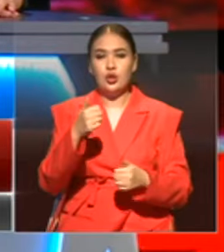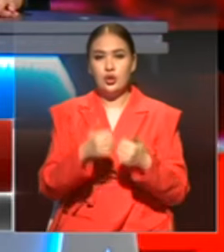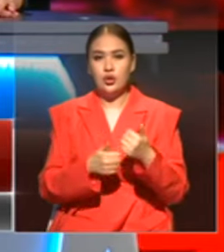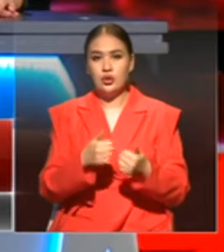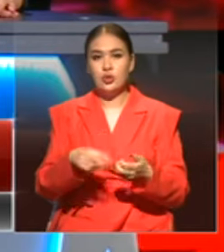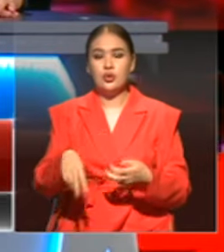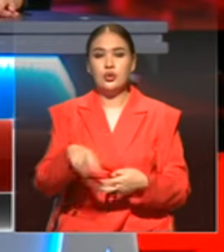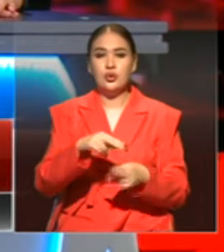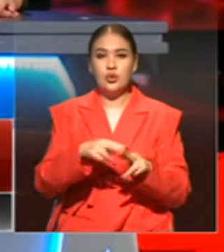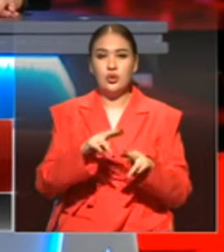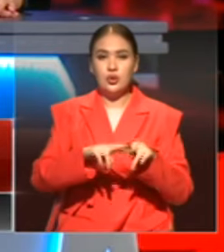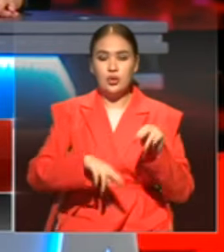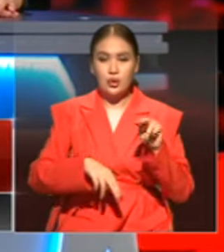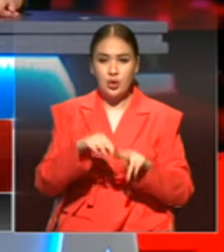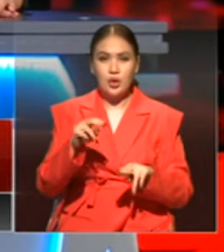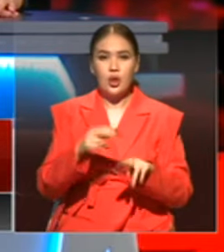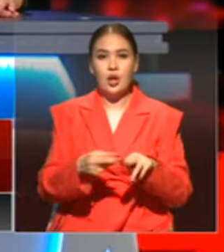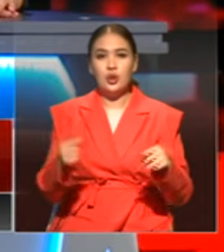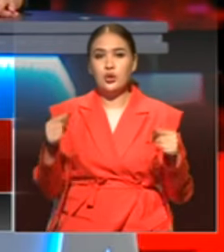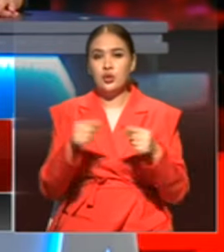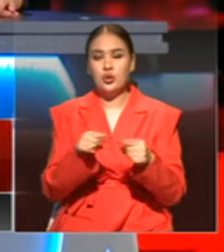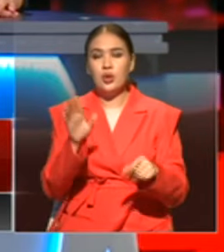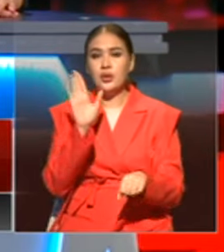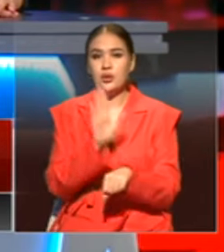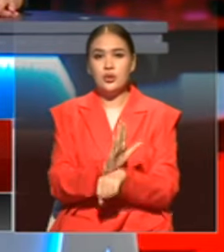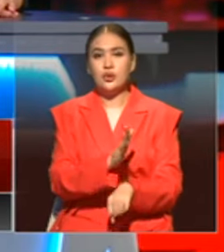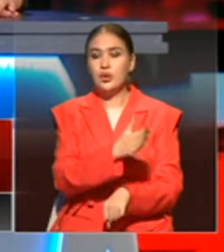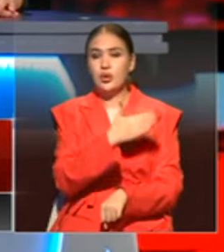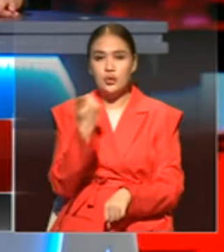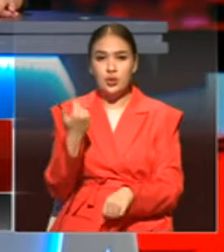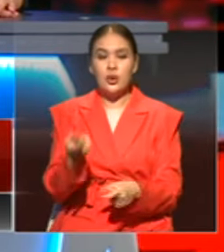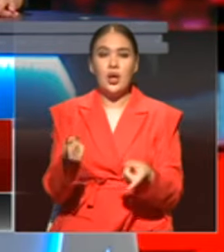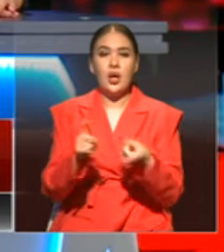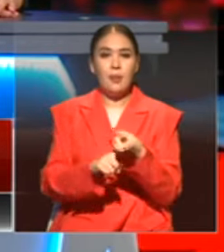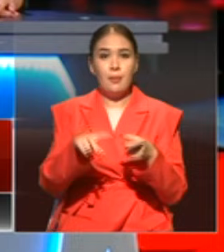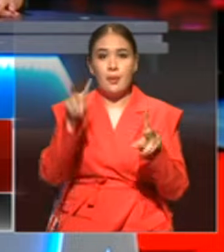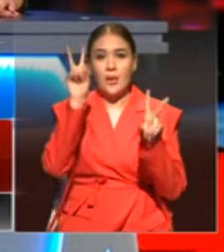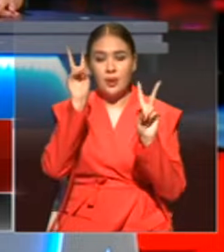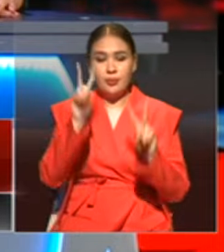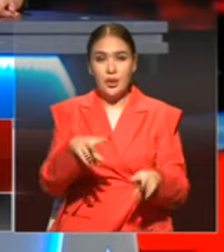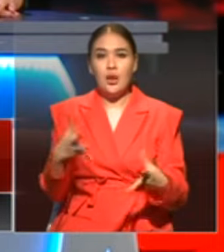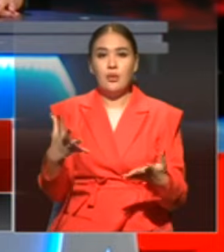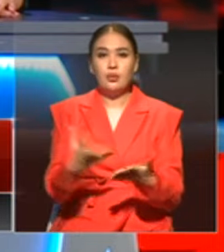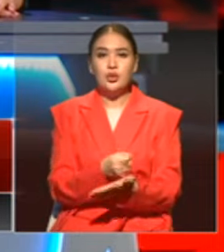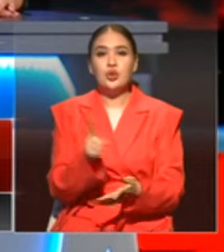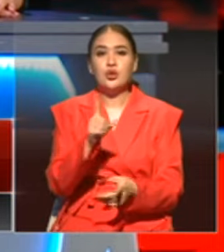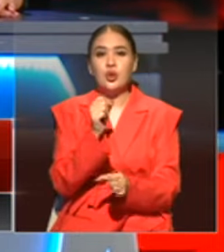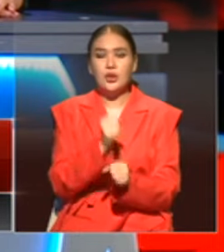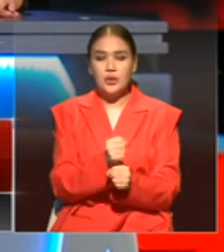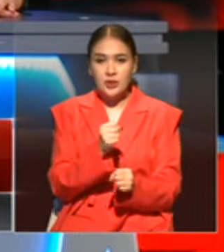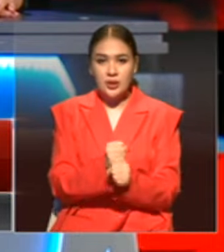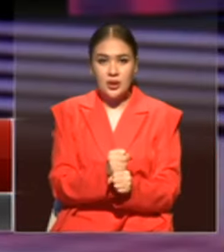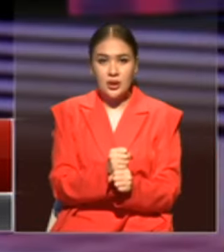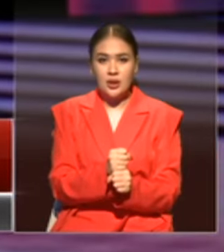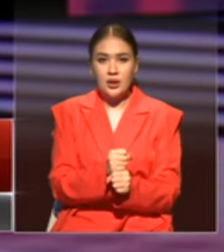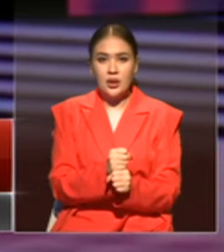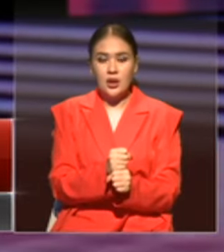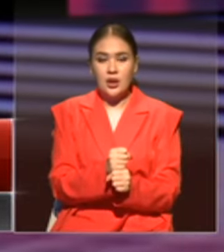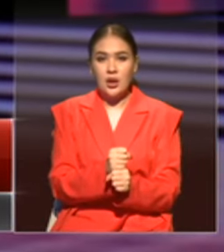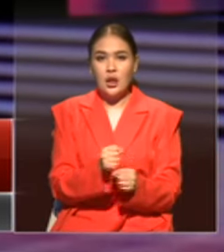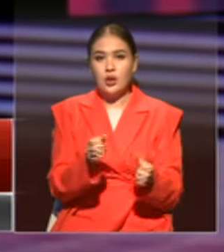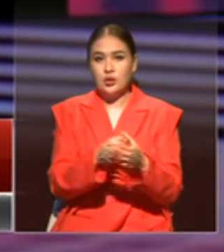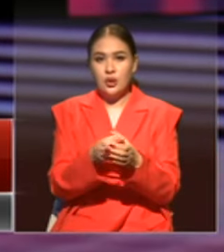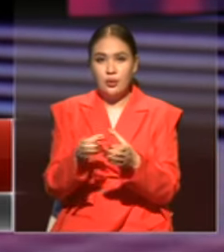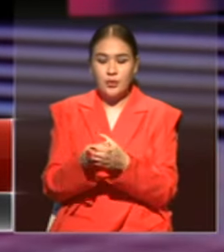Осылардың бәрінің нақты тұжырымдамасы болмай, бұның жаңағы несін білмей, ауқымын, оларды не істейтінімізді білмей, біз осылай әр жерде тұрып не істейміз